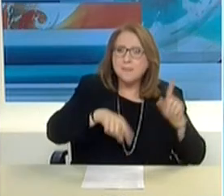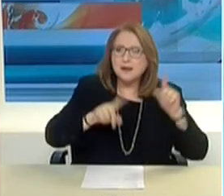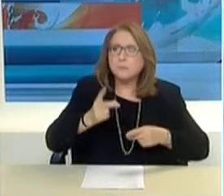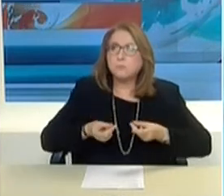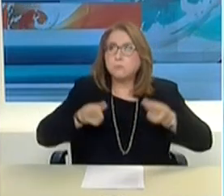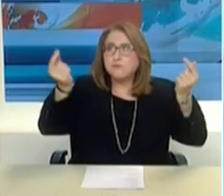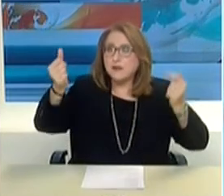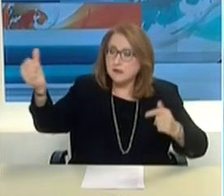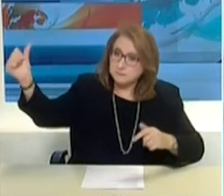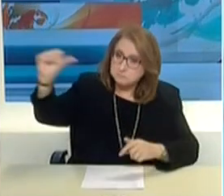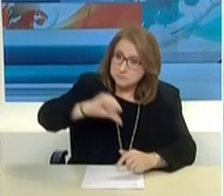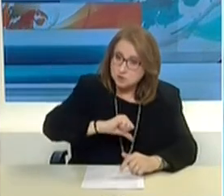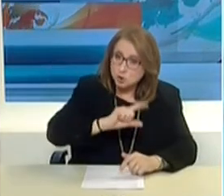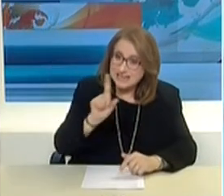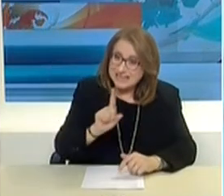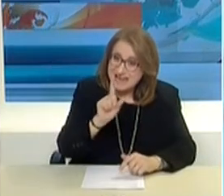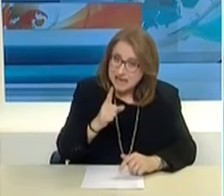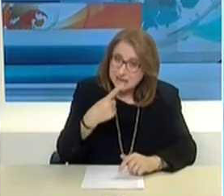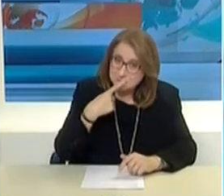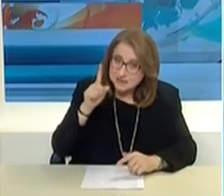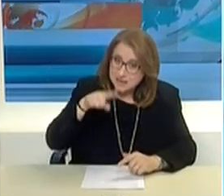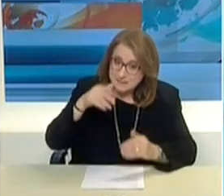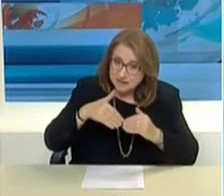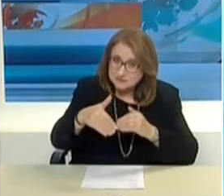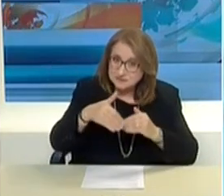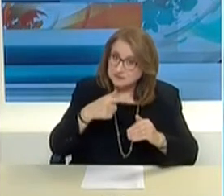θα πρέπει να είναι εδώ μέχρι την Κυριακή?